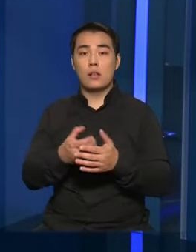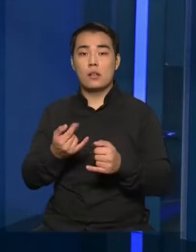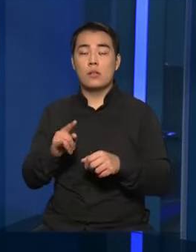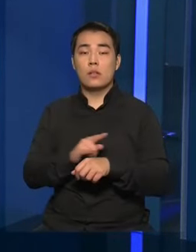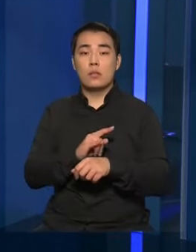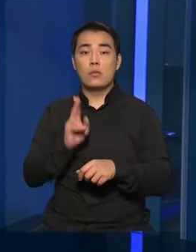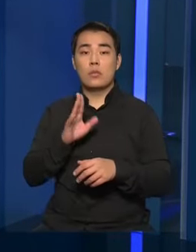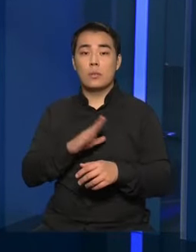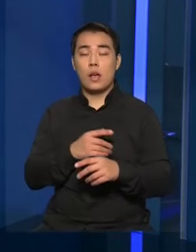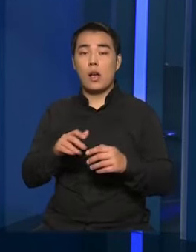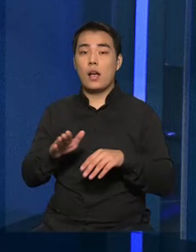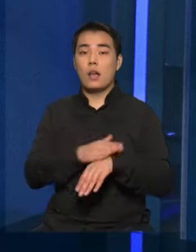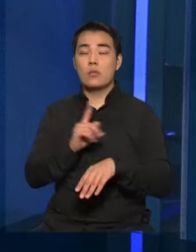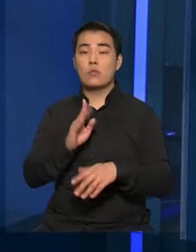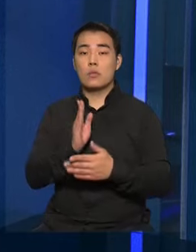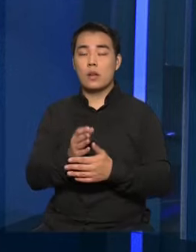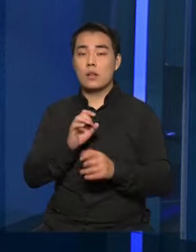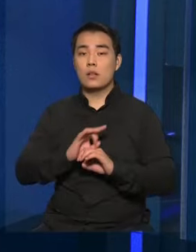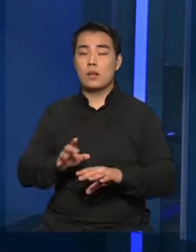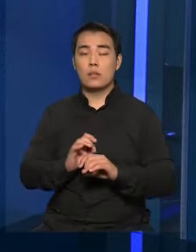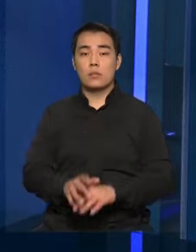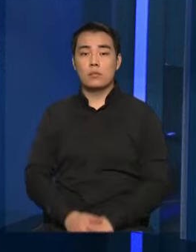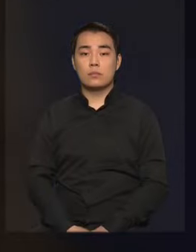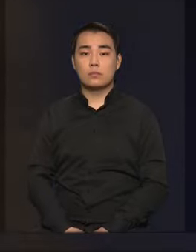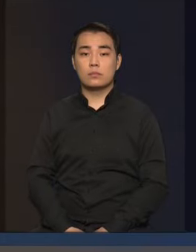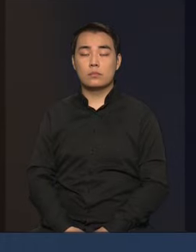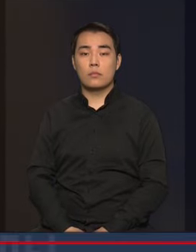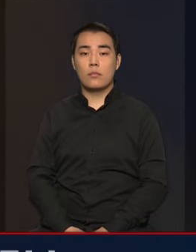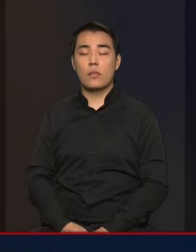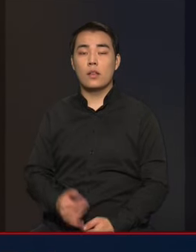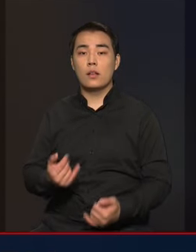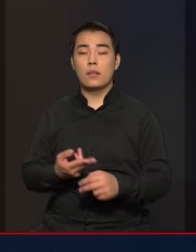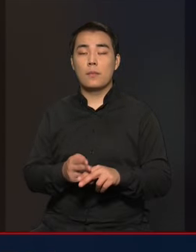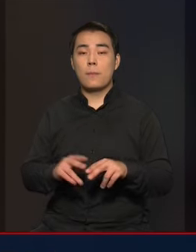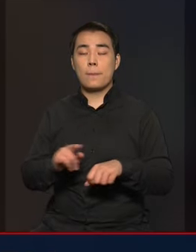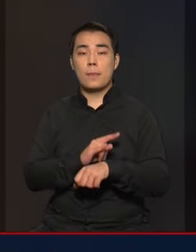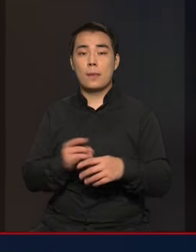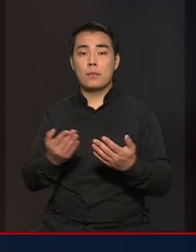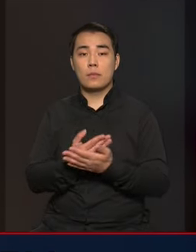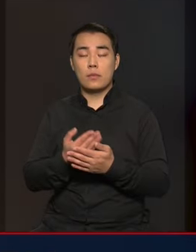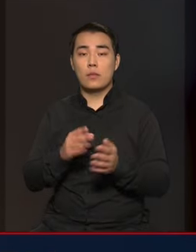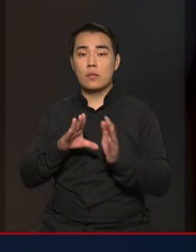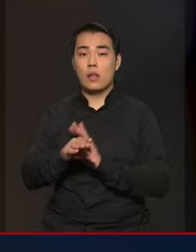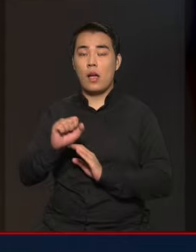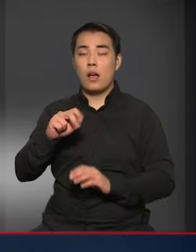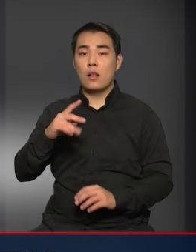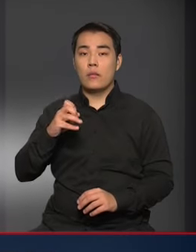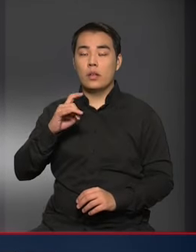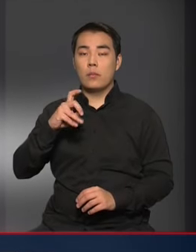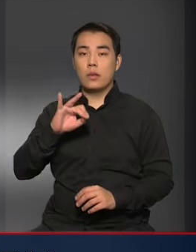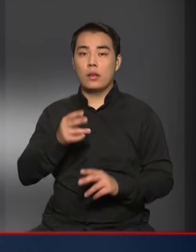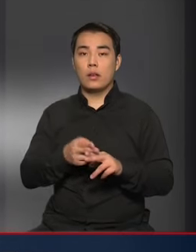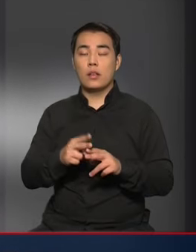таратқандар қандай жаза арқалайтынын айтып берсін. Таралған ақпарат әр түрлі, солардың бірінде Әл-Фараби даңғылындағы құлаған